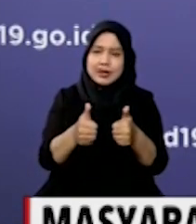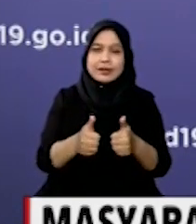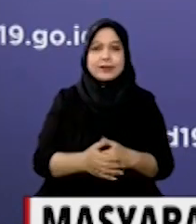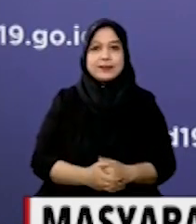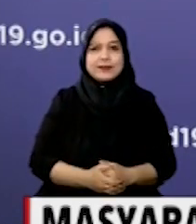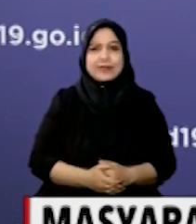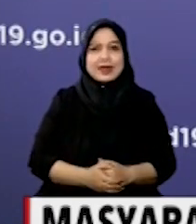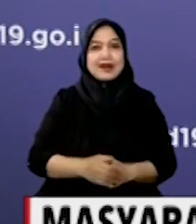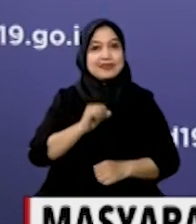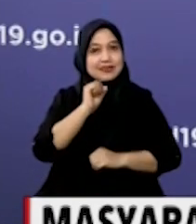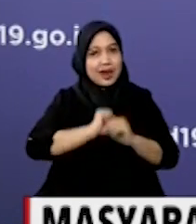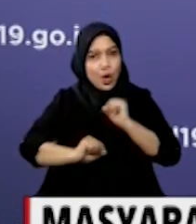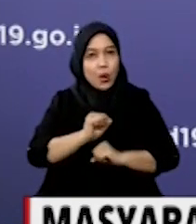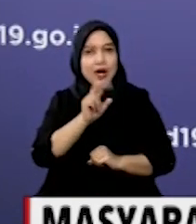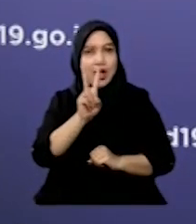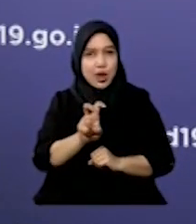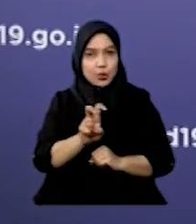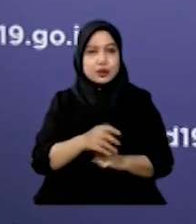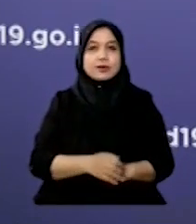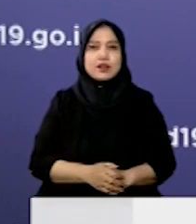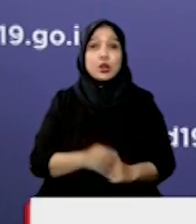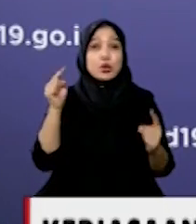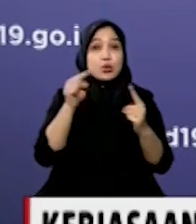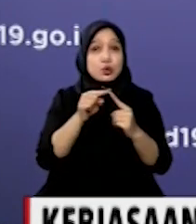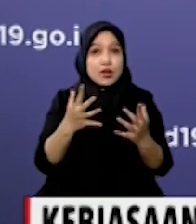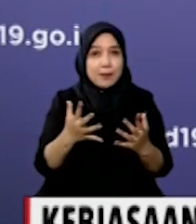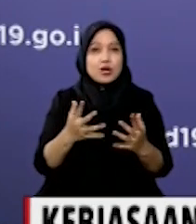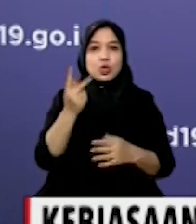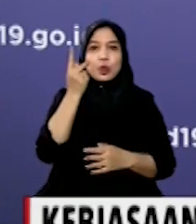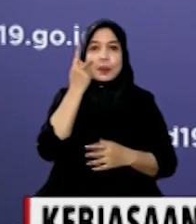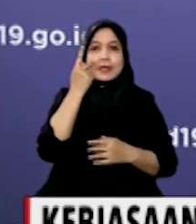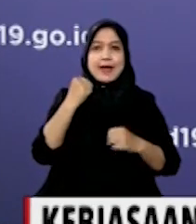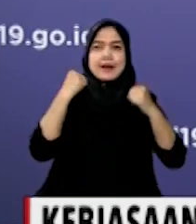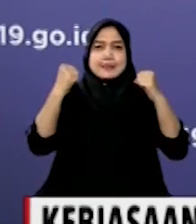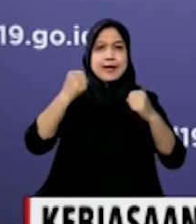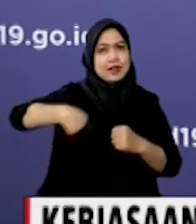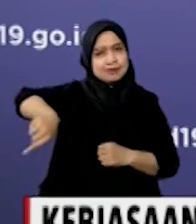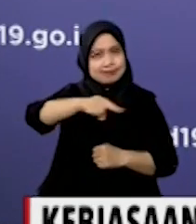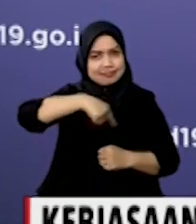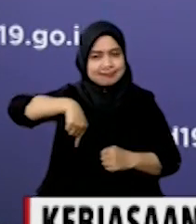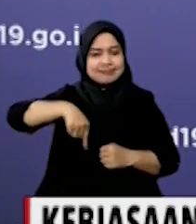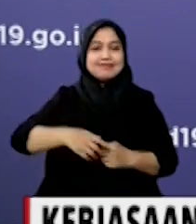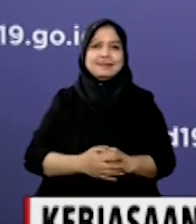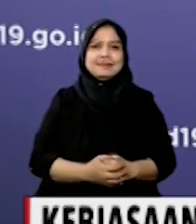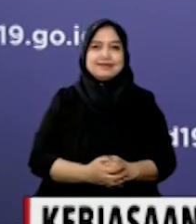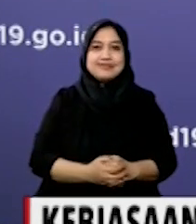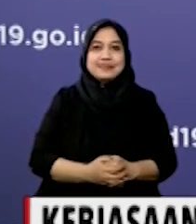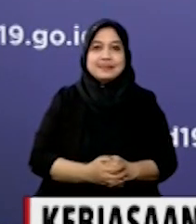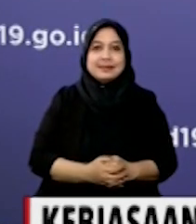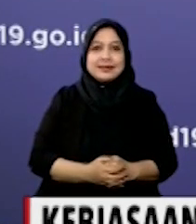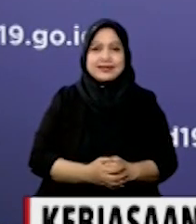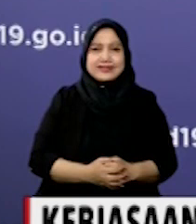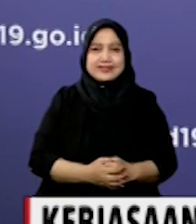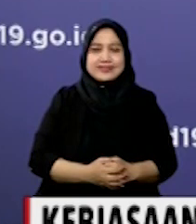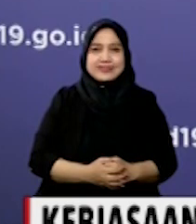harus kita laksanakan untuk kesehatan kita bersama Hai untuk kesehatan orang lain Oleh karena